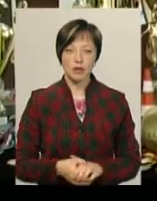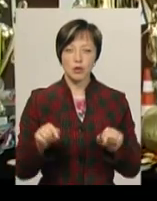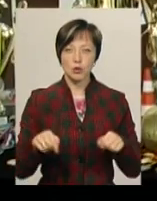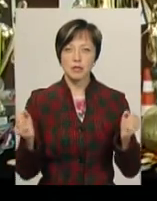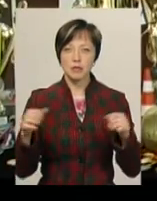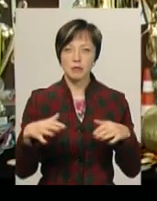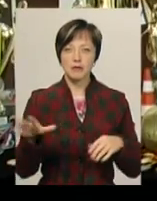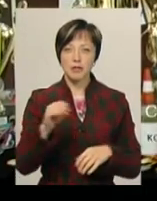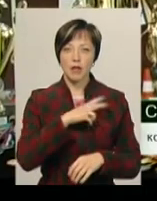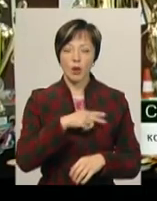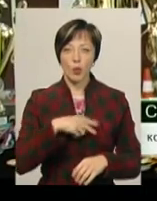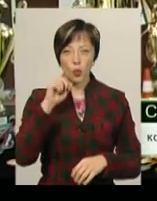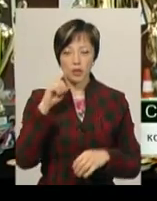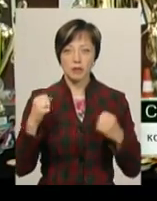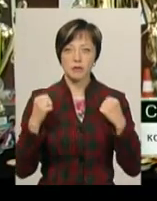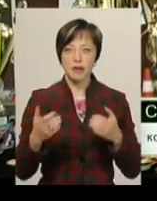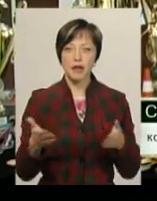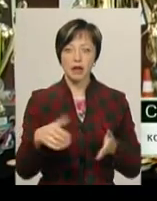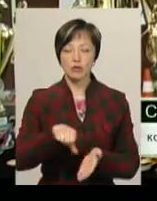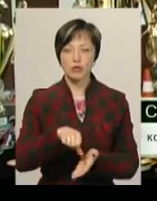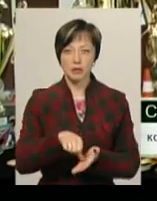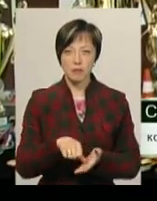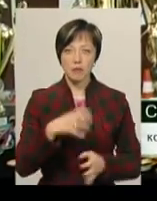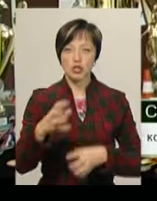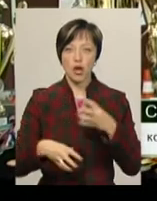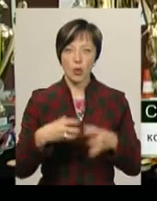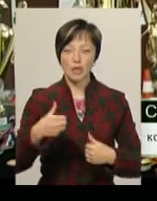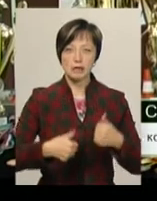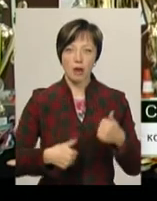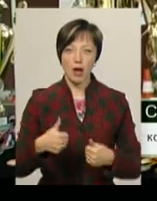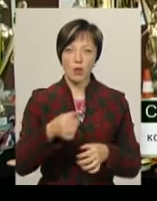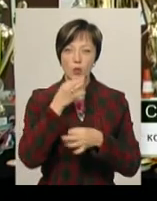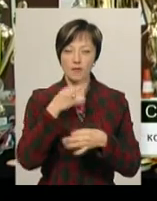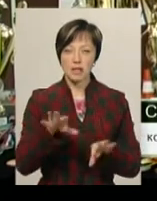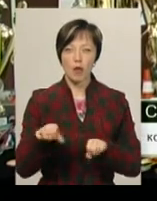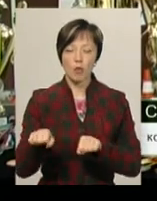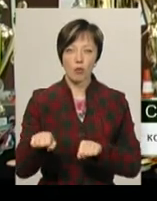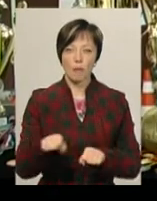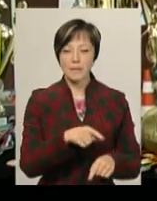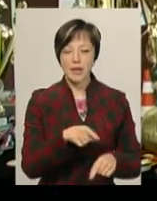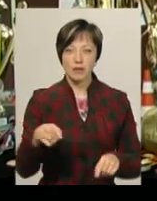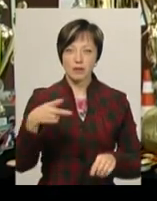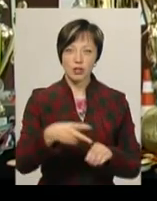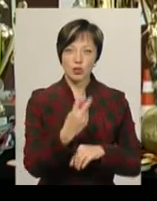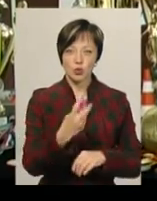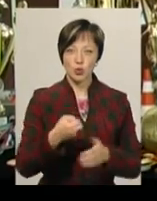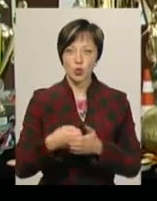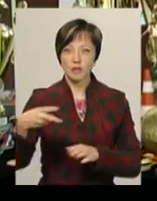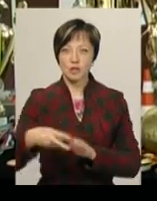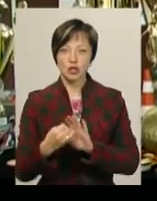Зібрані майже всі нагороди українських спортсменів, які брали участь у міжнародних змаганнях з універсального бою в період з 2002